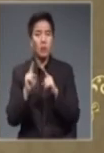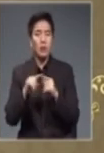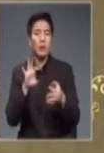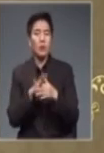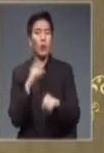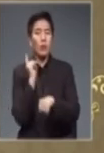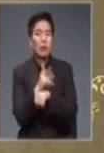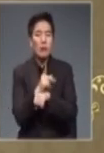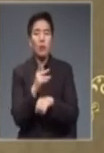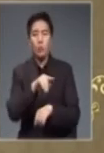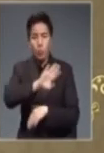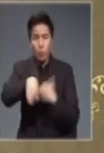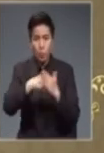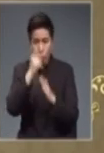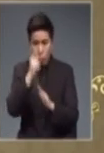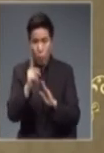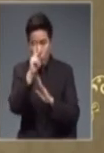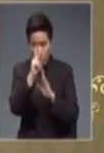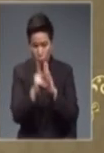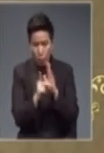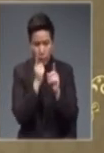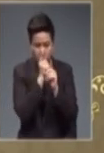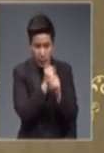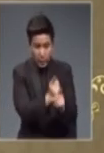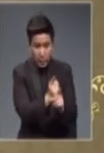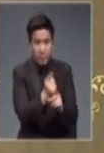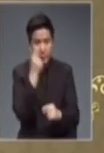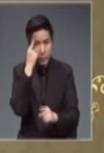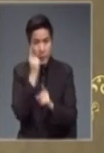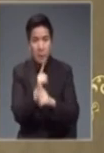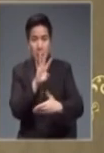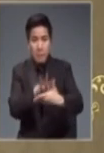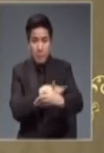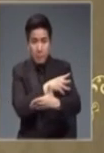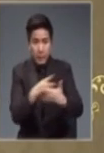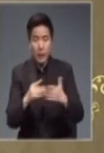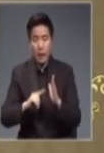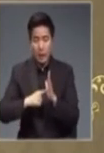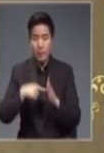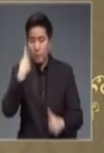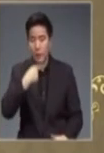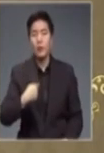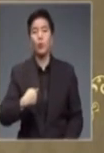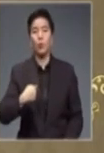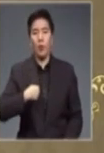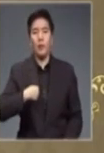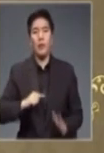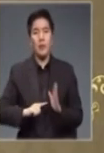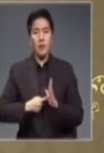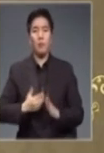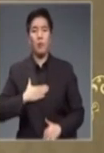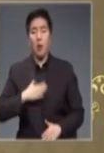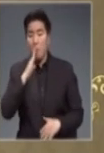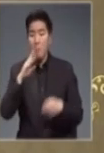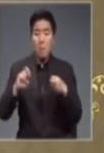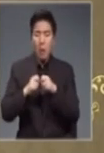วงดาวพร้อมด้วยศิลปิน AF Academy Fantasia นะครับในฟรีคอนเสิร์ต S2S Light of Loveณหอประชุม